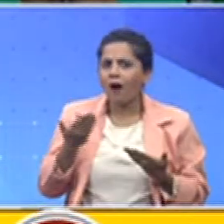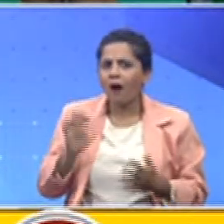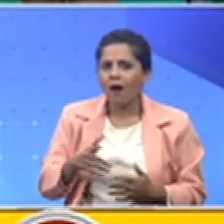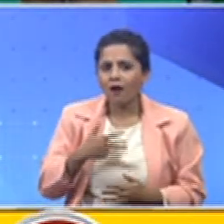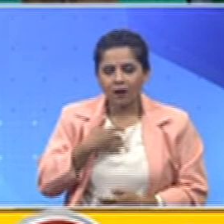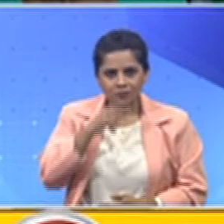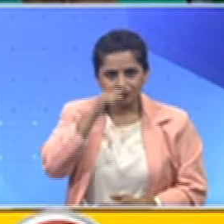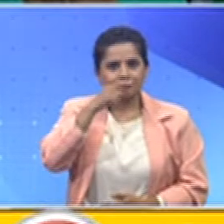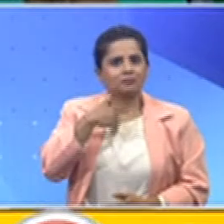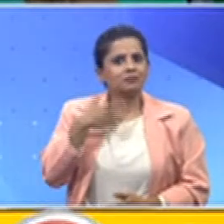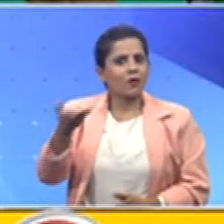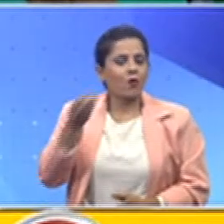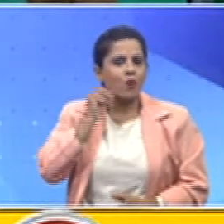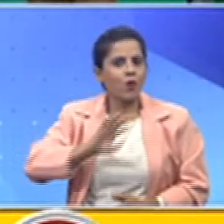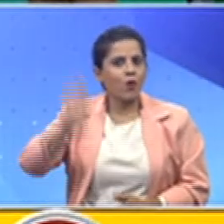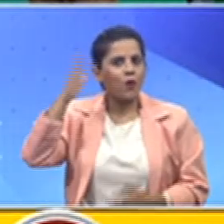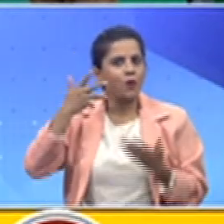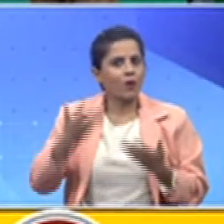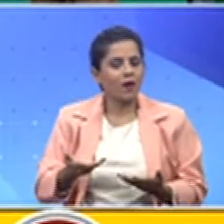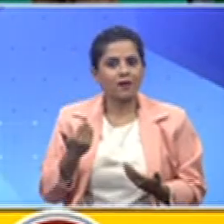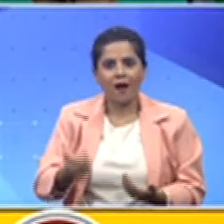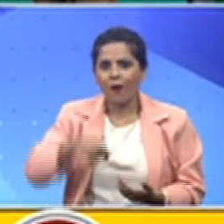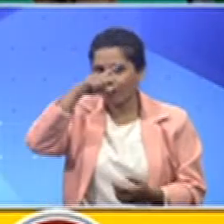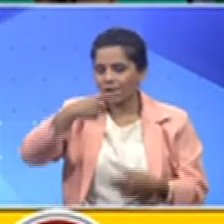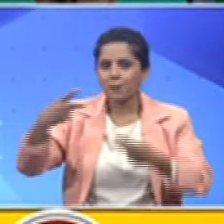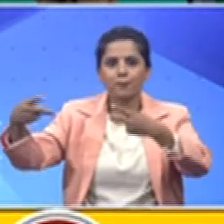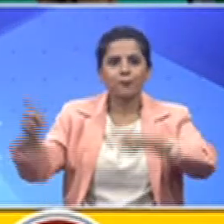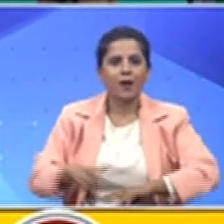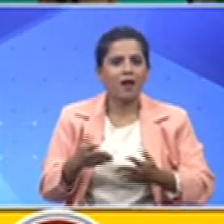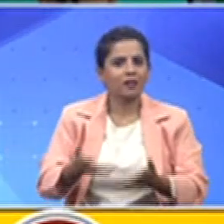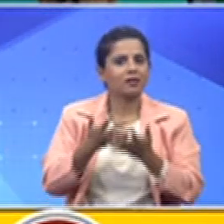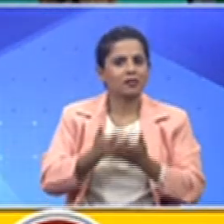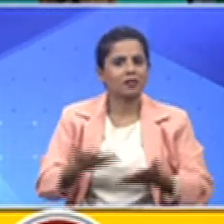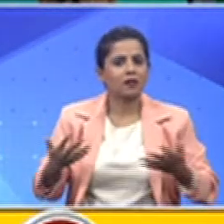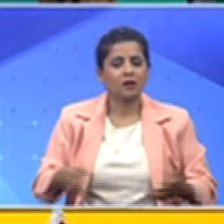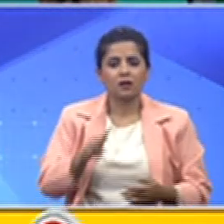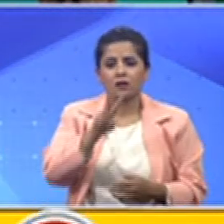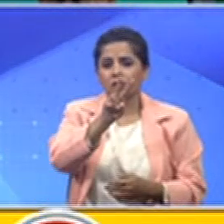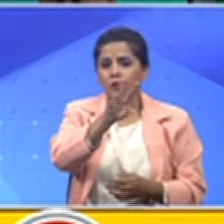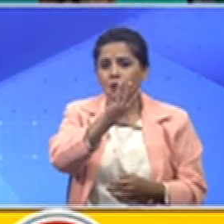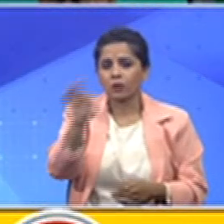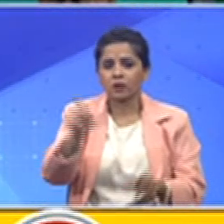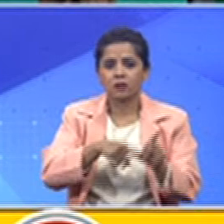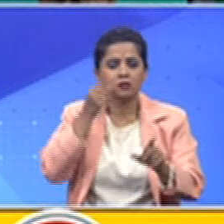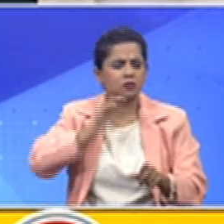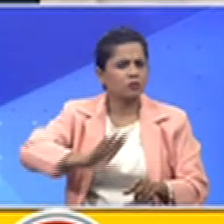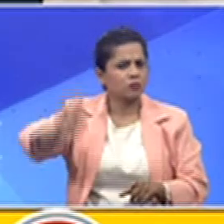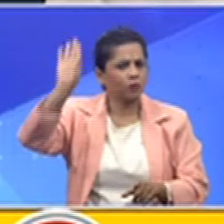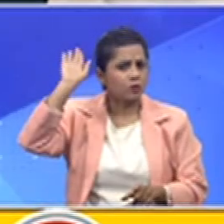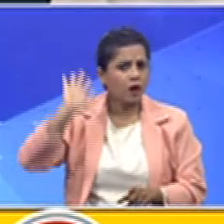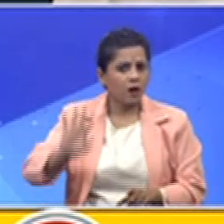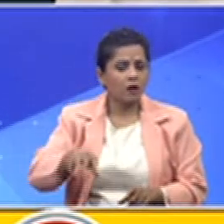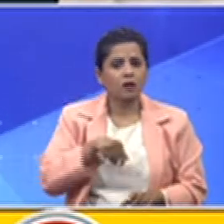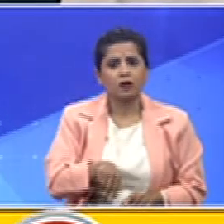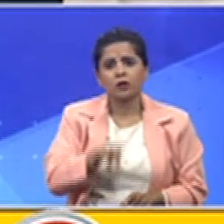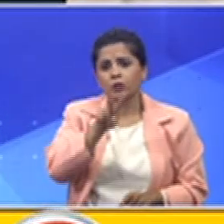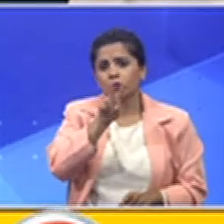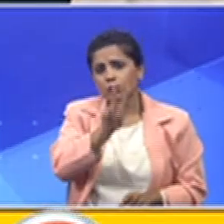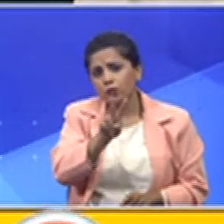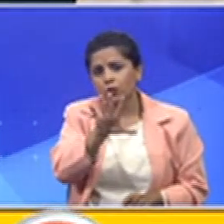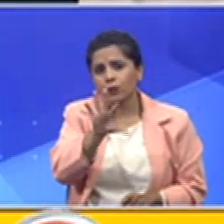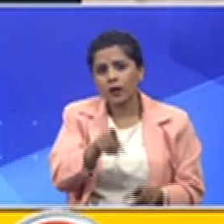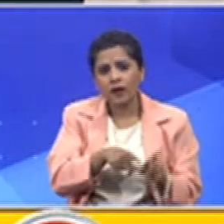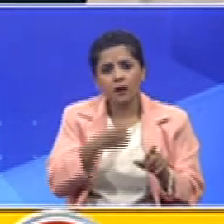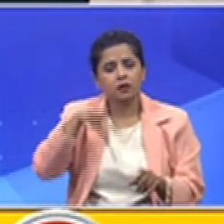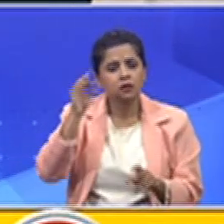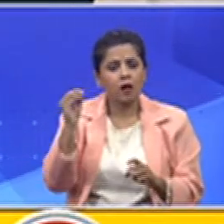भाव दिखा। भारत लौटी ये कलाकृतियां 2500 साल से लेकर 250 साल तक पुरानी